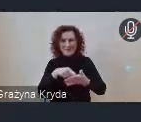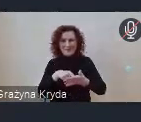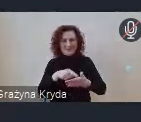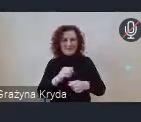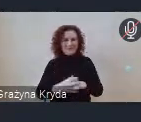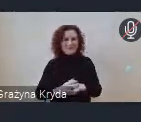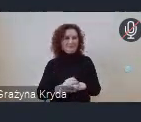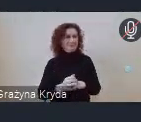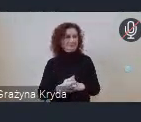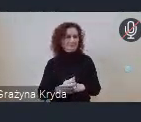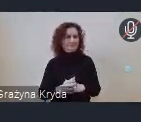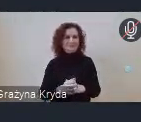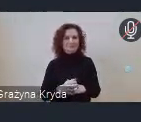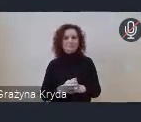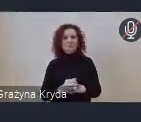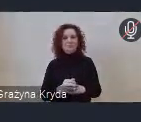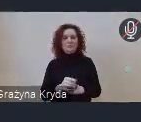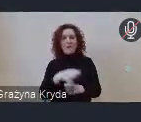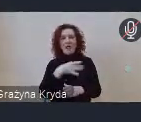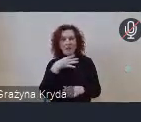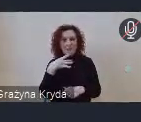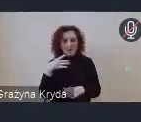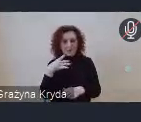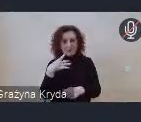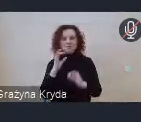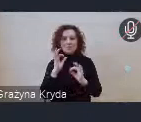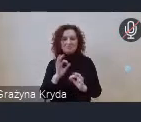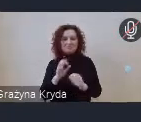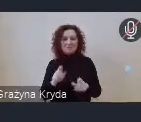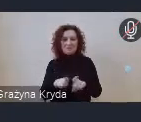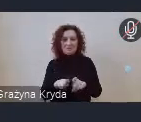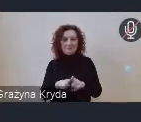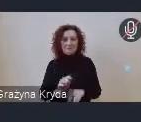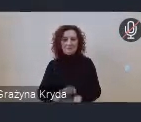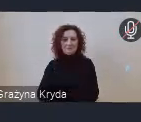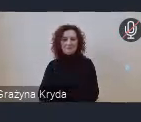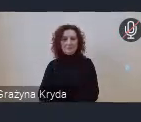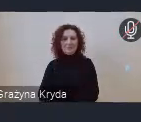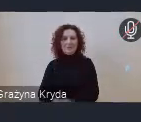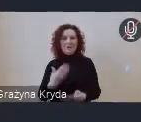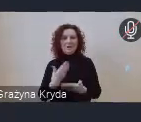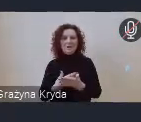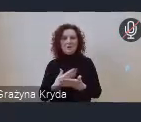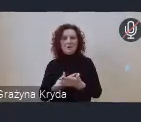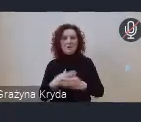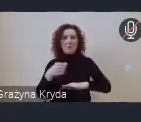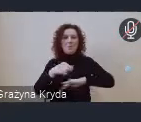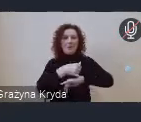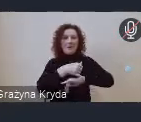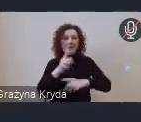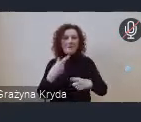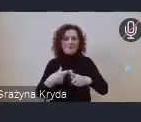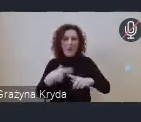ale kolorystycznie jest ten zamysł spełnionej również faktu robota listwa aluminiowa jest grubsza ona wystaje ponad